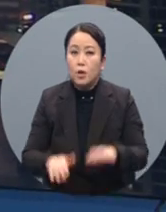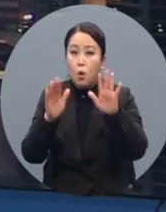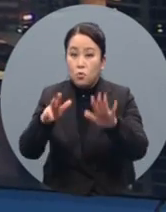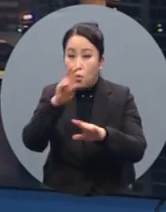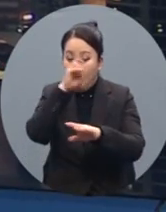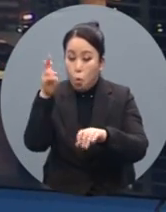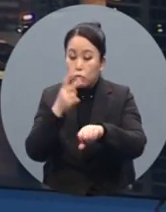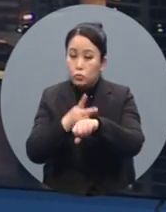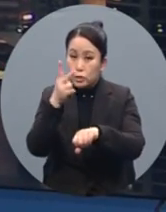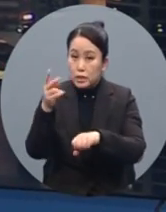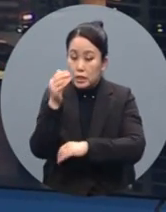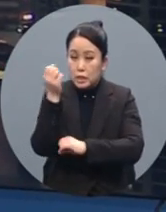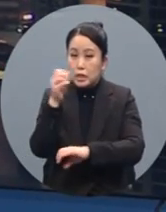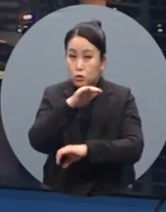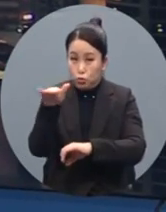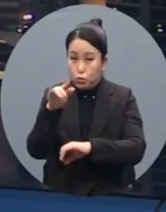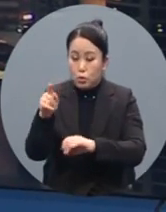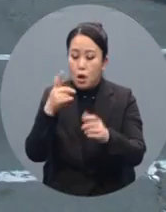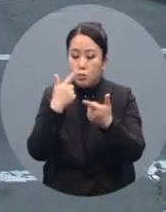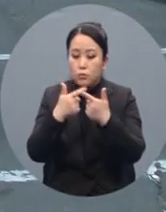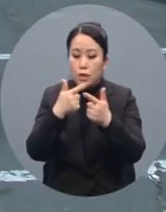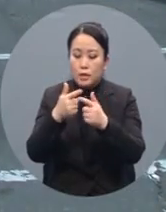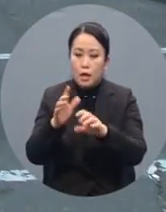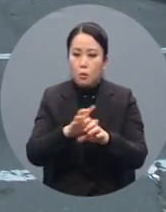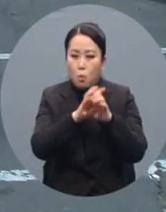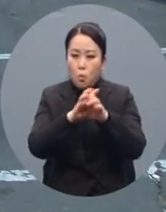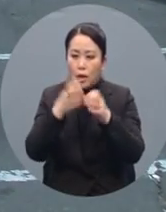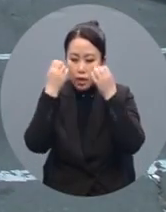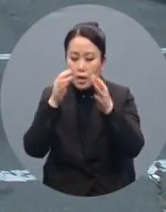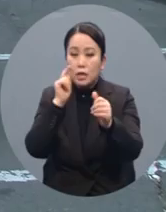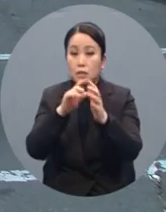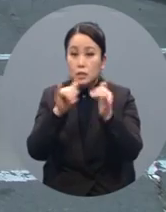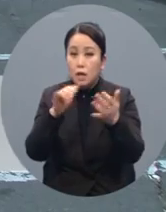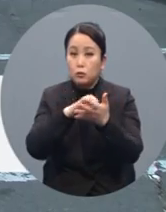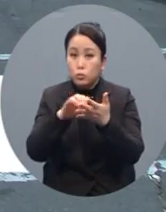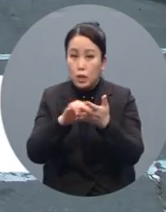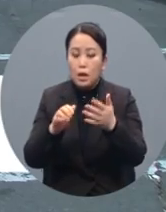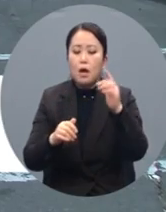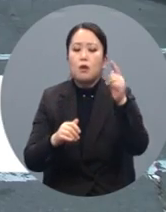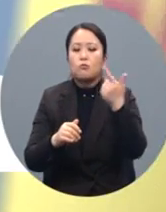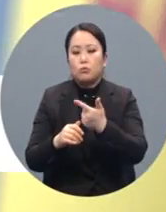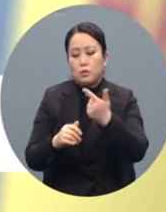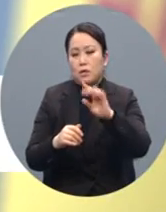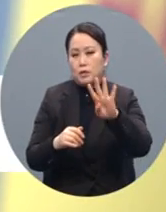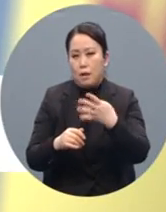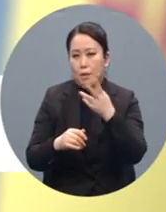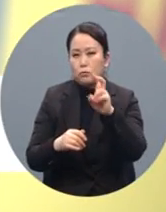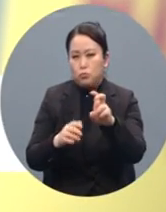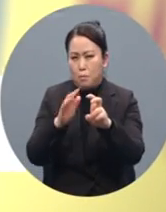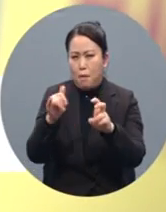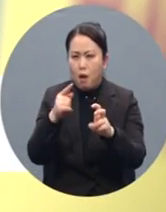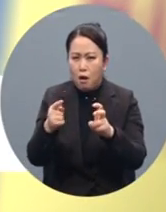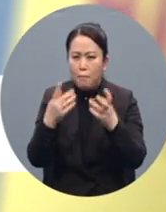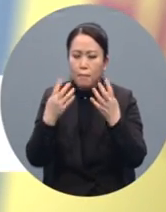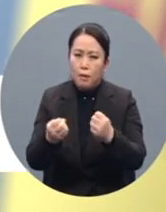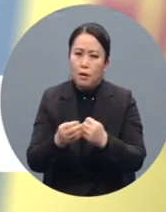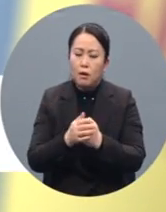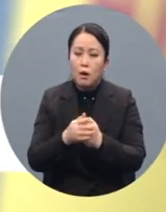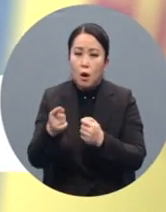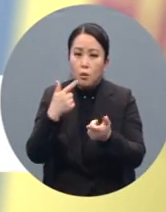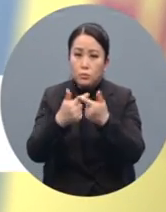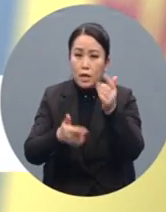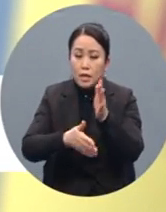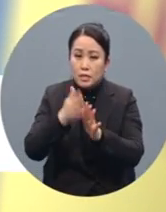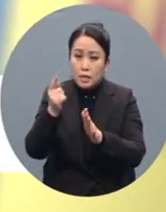오늘 오후 2시 기준 부산의 코로나19 신규 확진 환자 수는 6,420명으로 집계됐습니다.